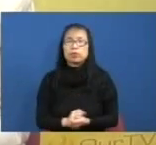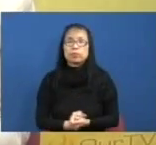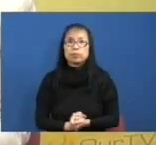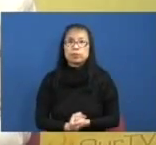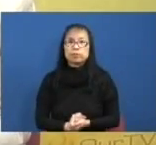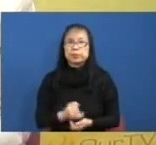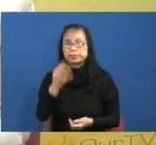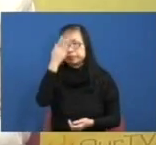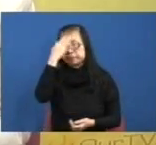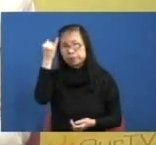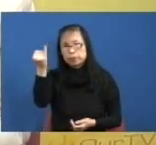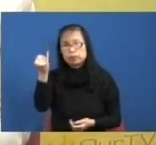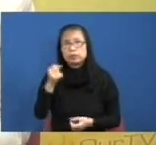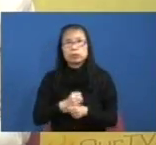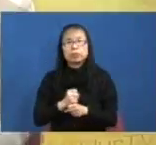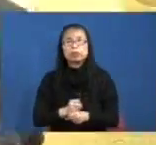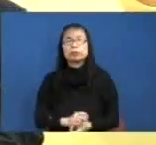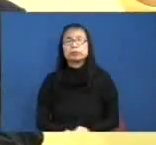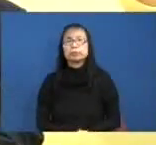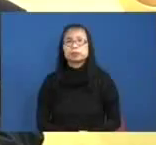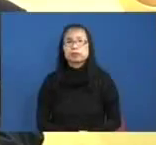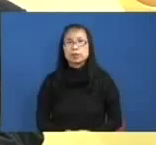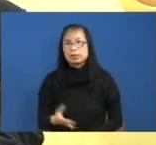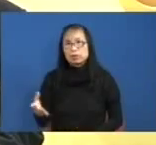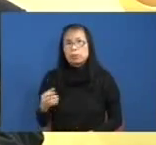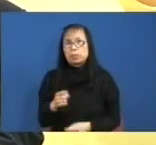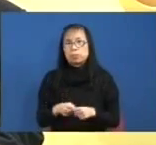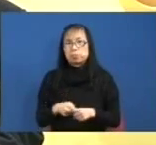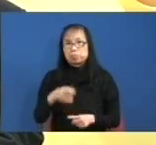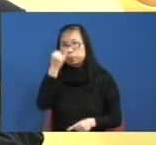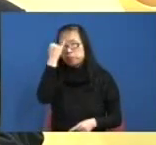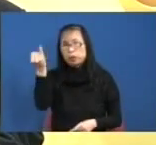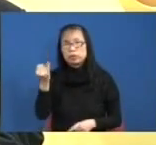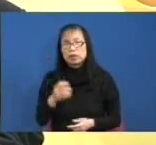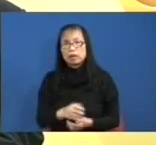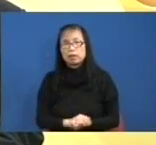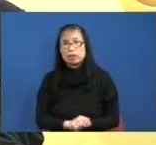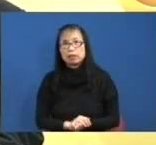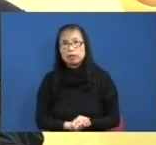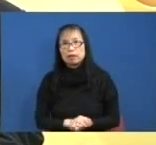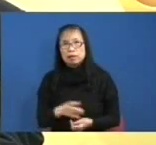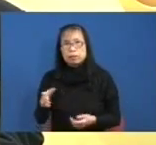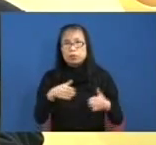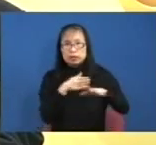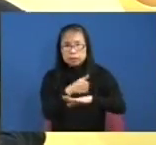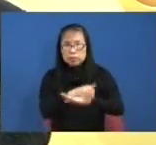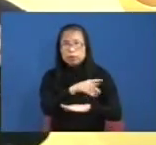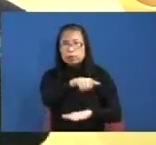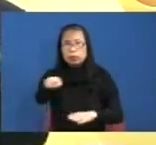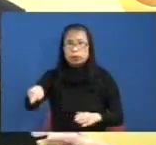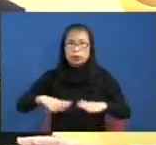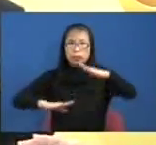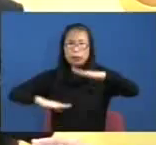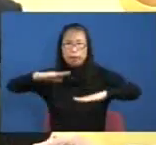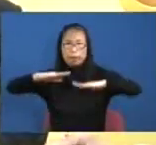個好不幸嘅一個處理方法。 其實係唔好嘅咁樣，對整個社會個平